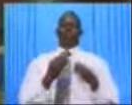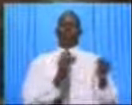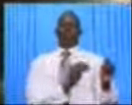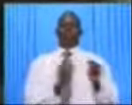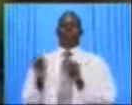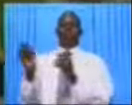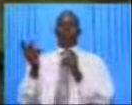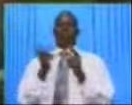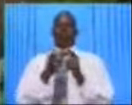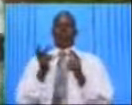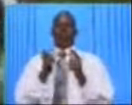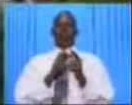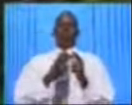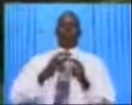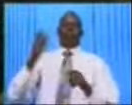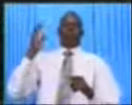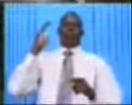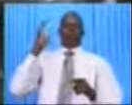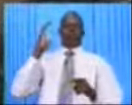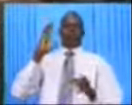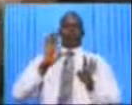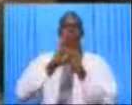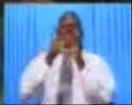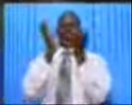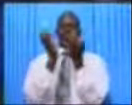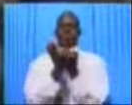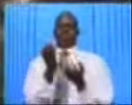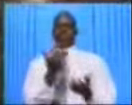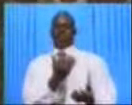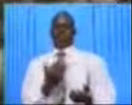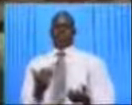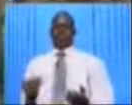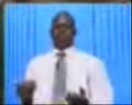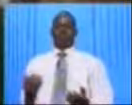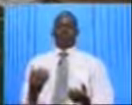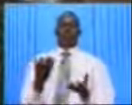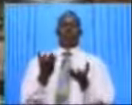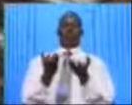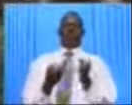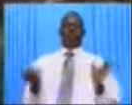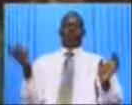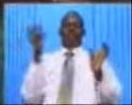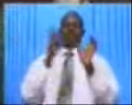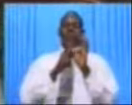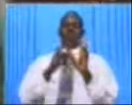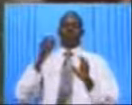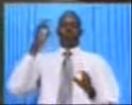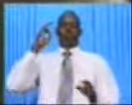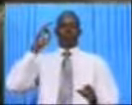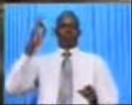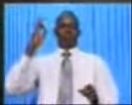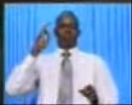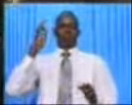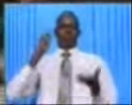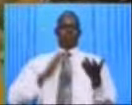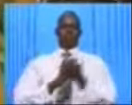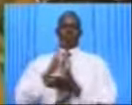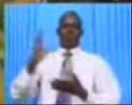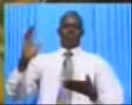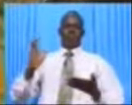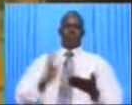premier concert, la communauté catholique des enfants de Padre Pio entend participer à l'évangélisation par le